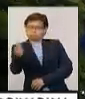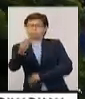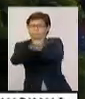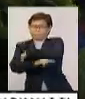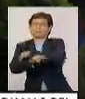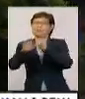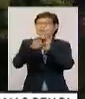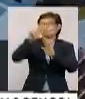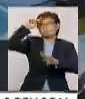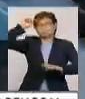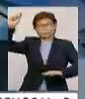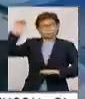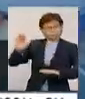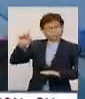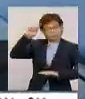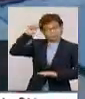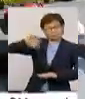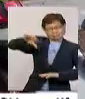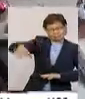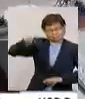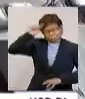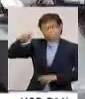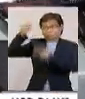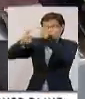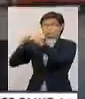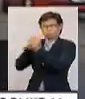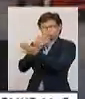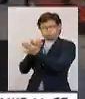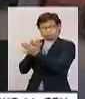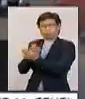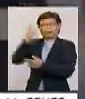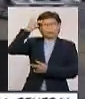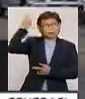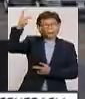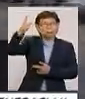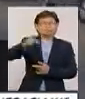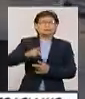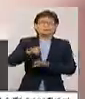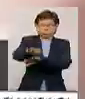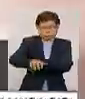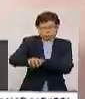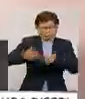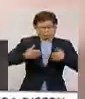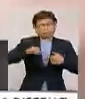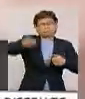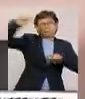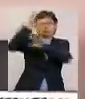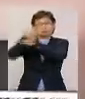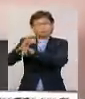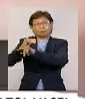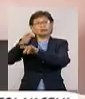Contoh Terengganu. Kita tahu dia pelancongan dia bagus. Kelantan, mungkin sumber pertaniannya ada. Sabah,